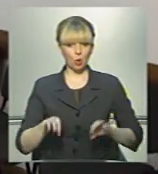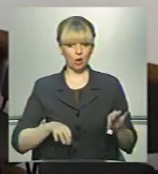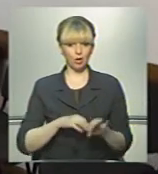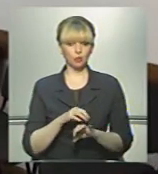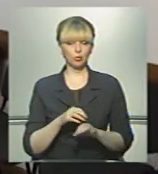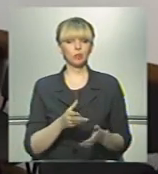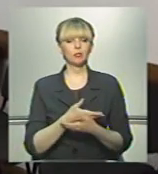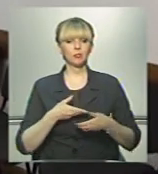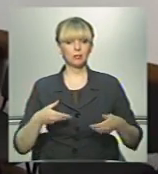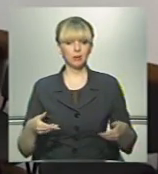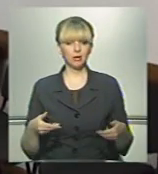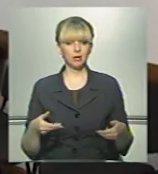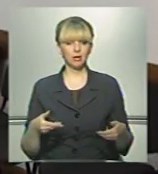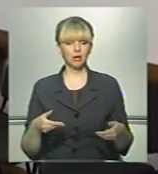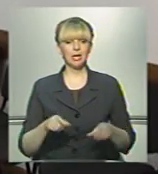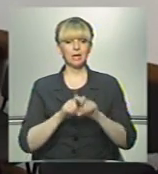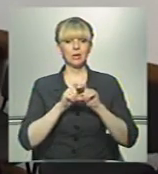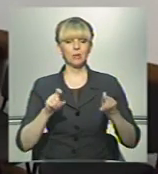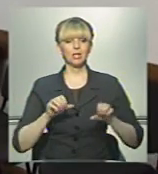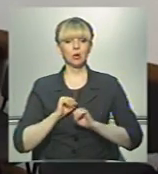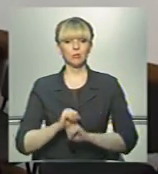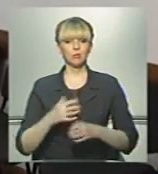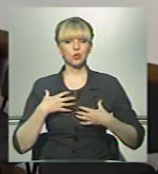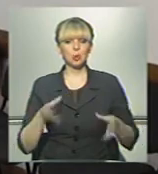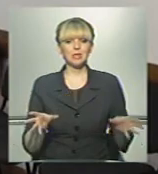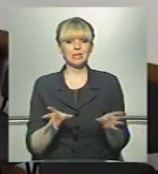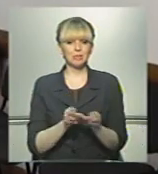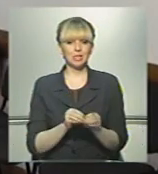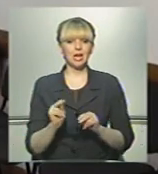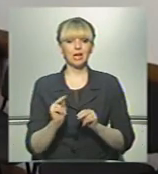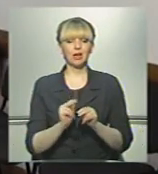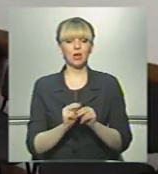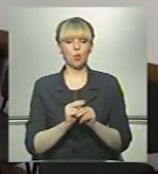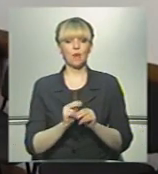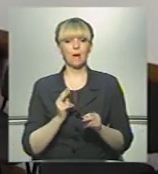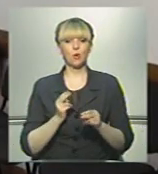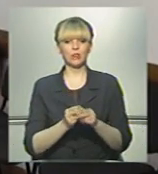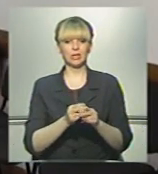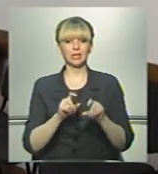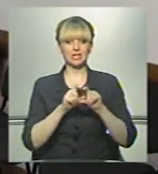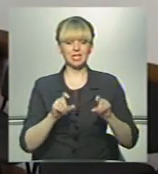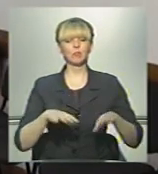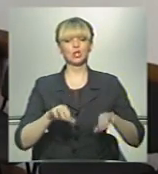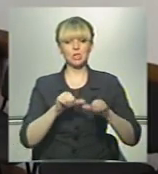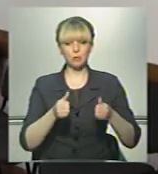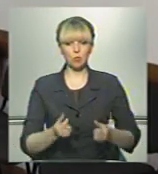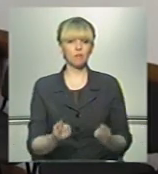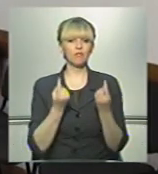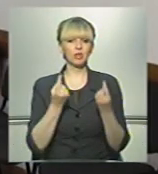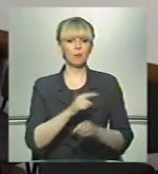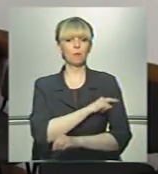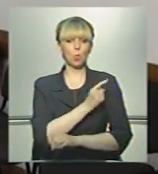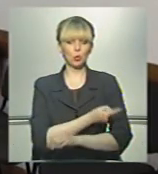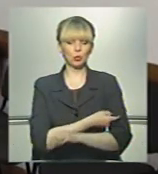ми і Департамент охорони здоров'я спільно з лікувально-профілактичними закладами сформували вже величезний